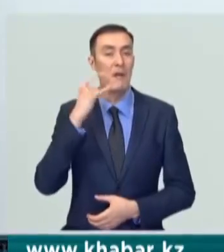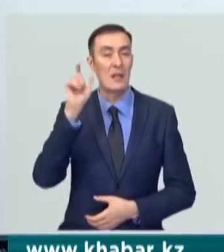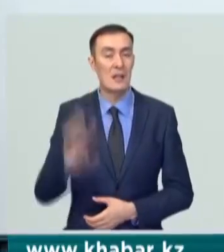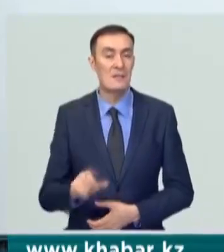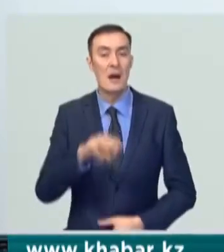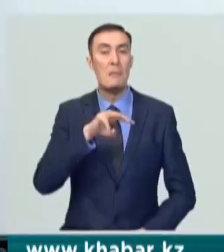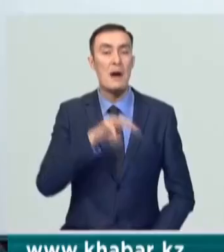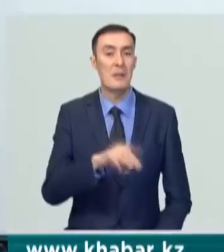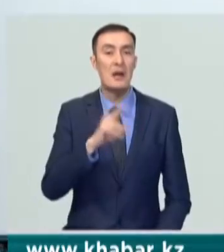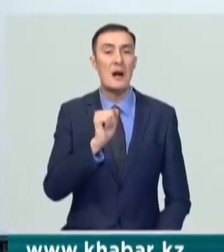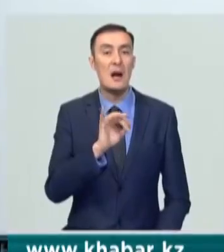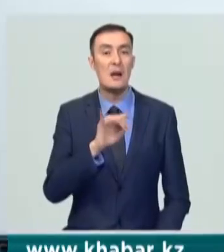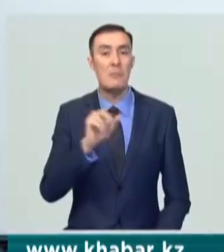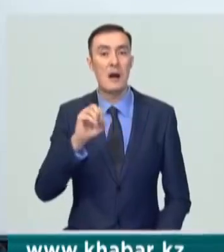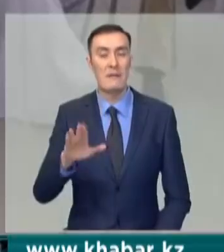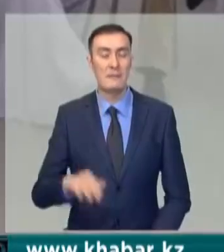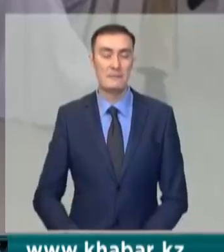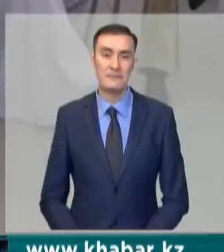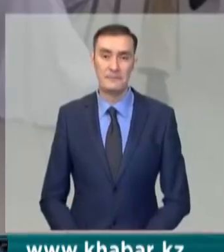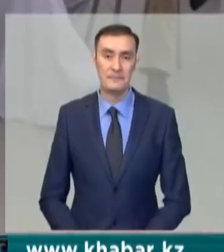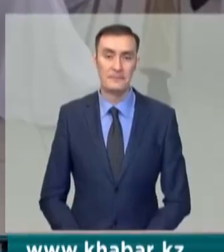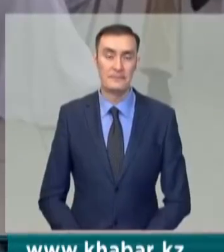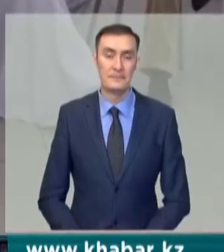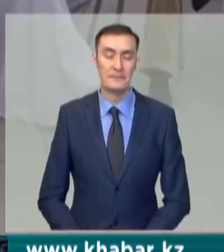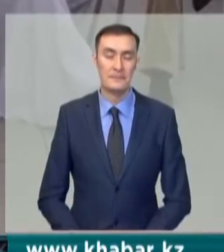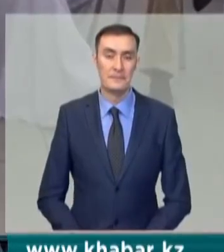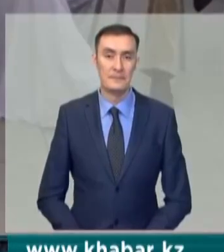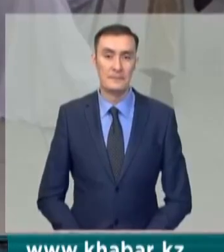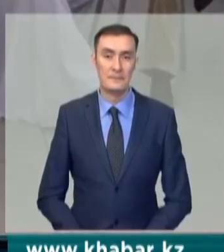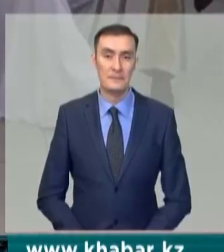Махмет Каирбаев. Ербул Абишев, Самат Аспанов, Алексей Аминецкий, хабар из Павлодара.